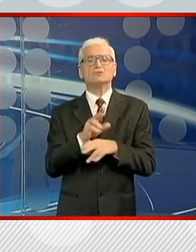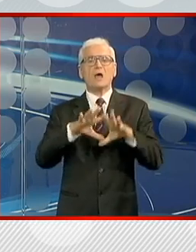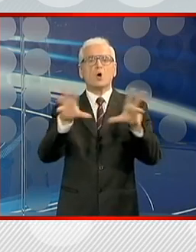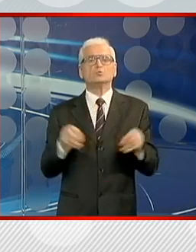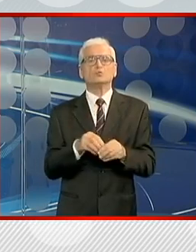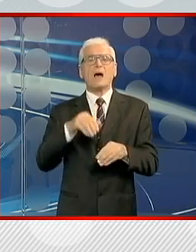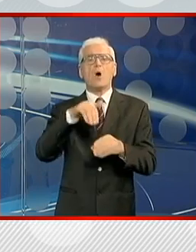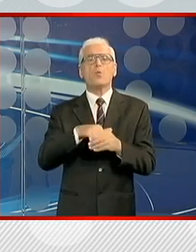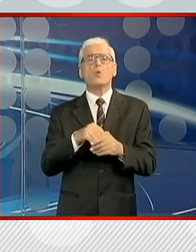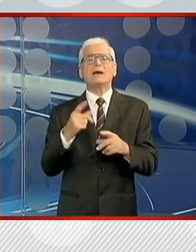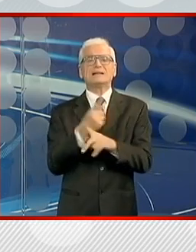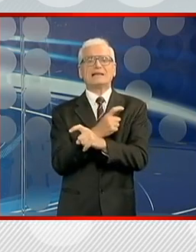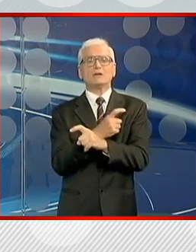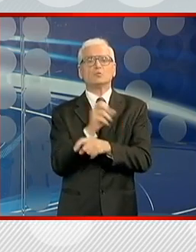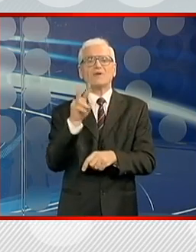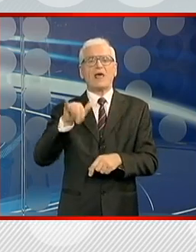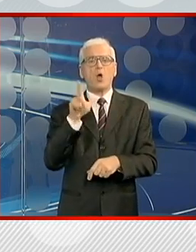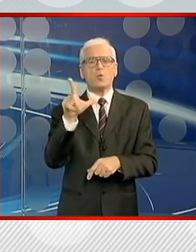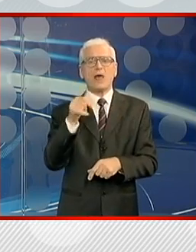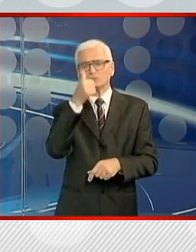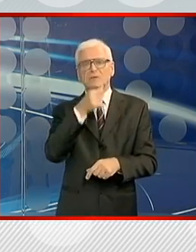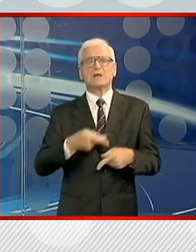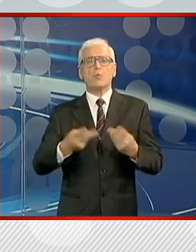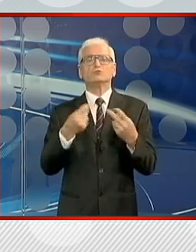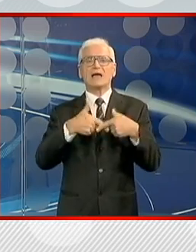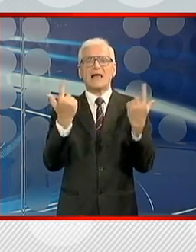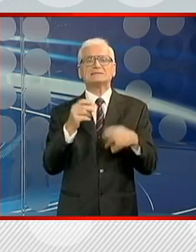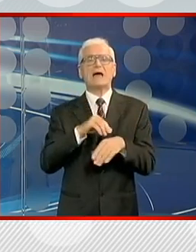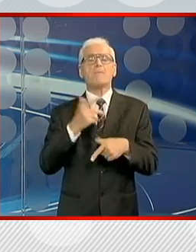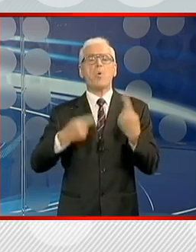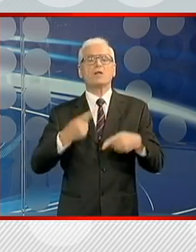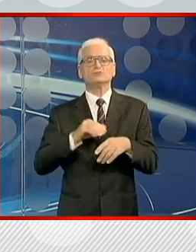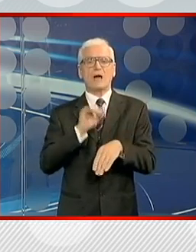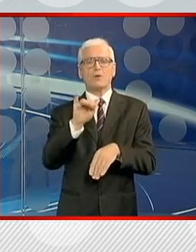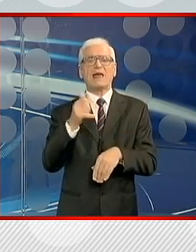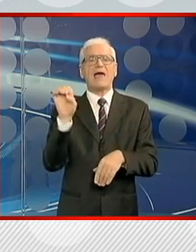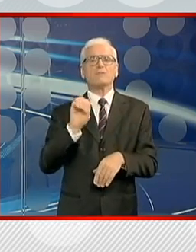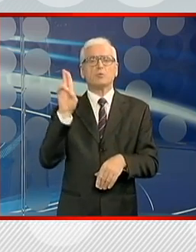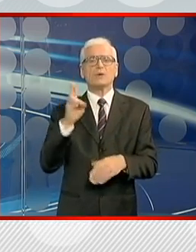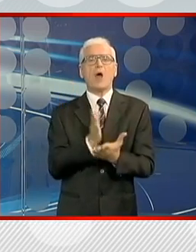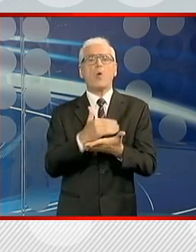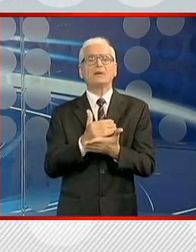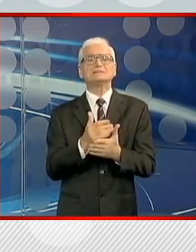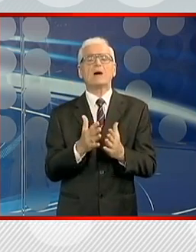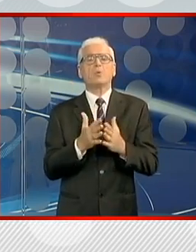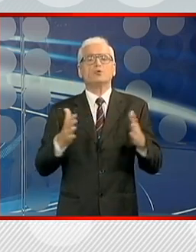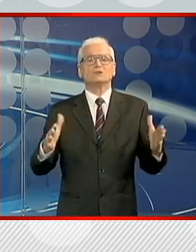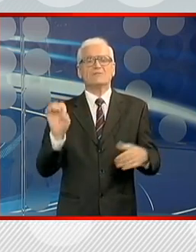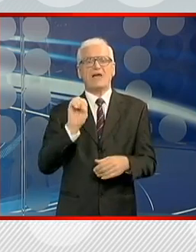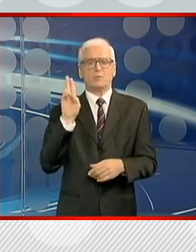Trstu 12. jula, čime se upućuje jasna politička poruka da je Evropska unija opredeljena za proces